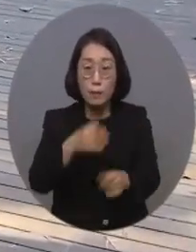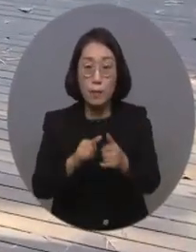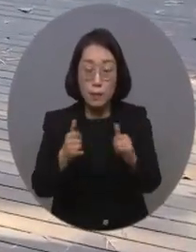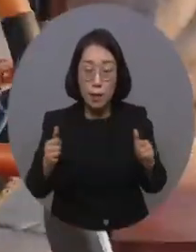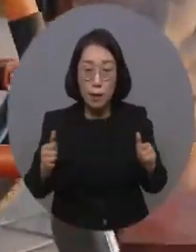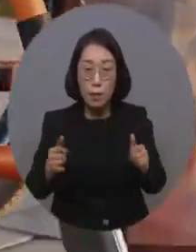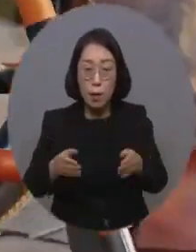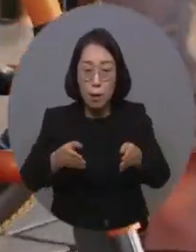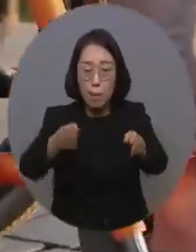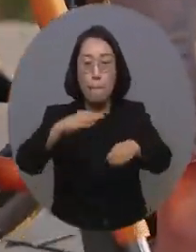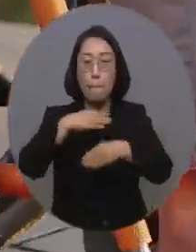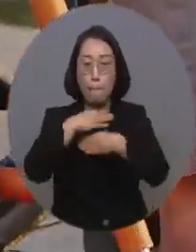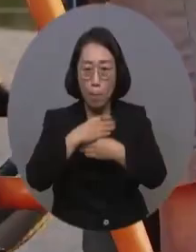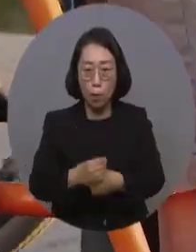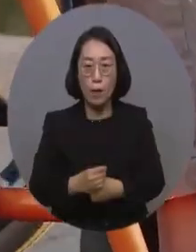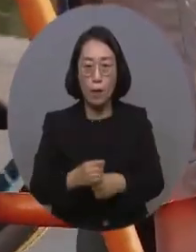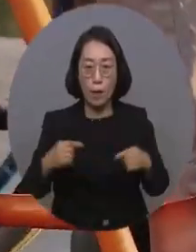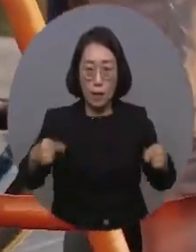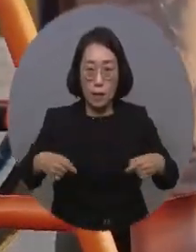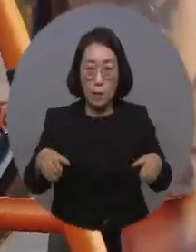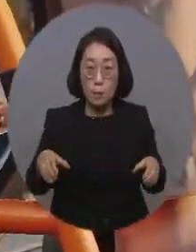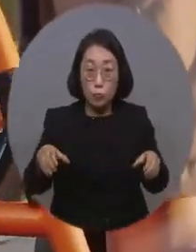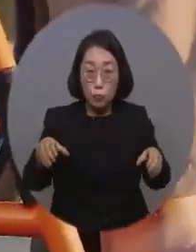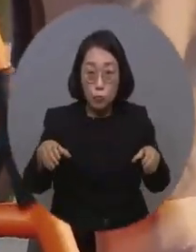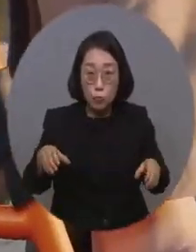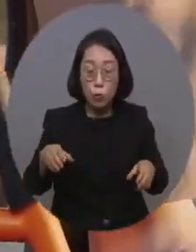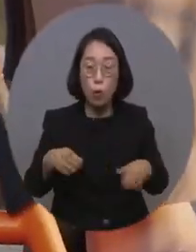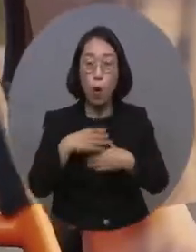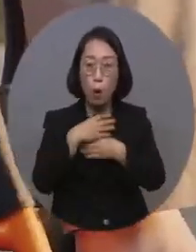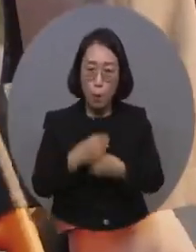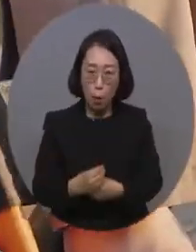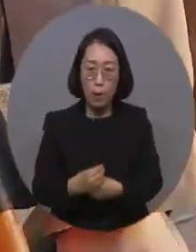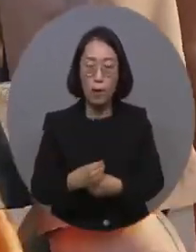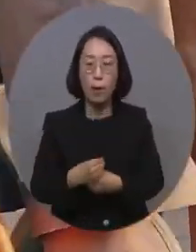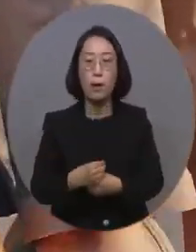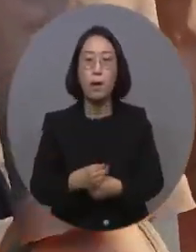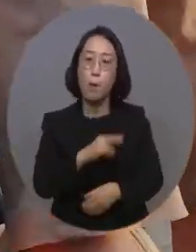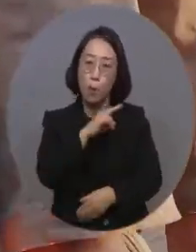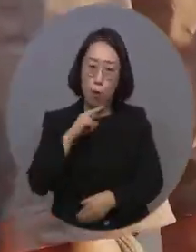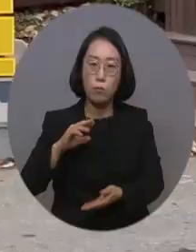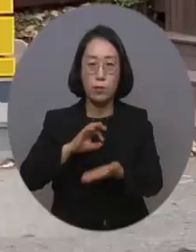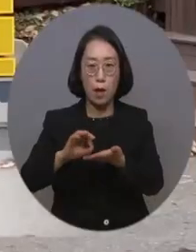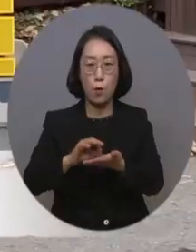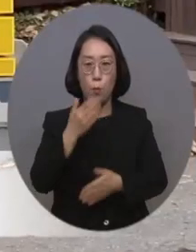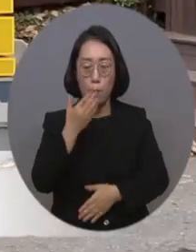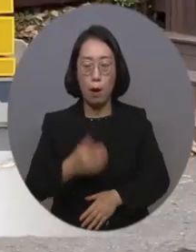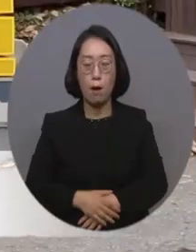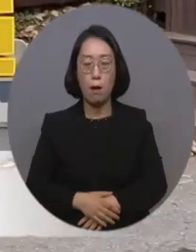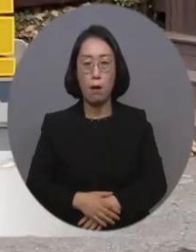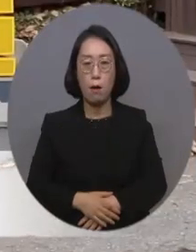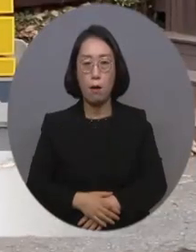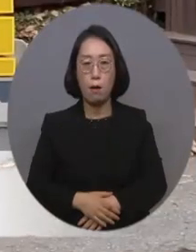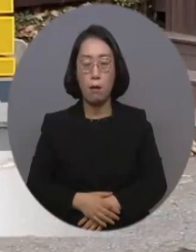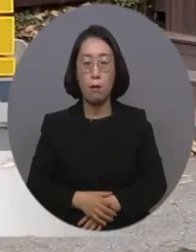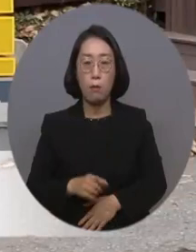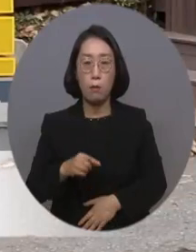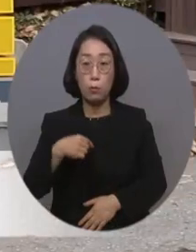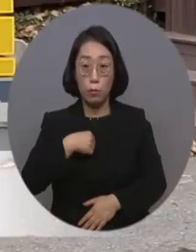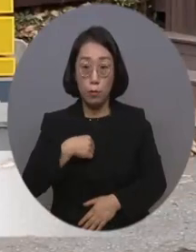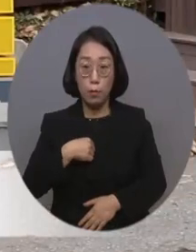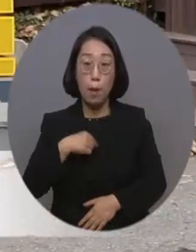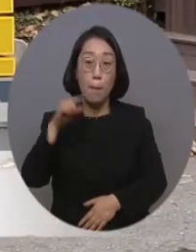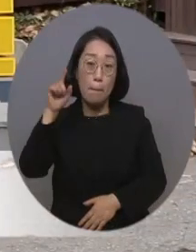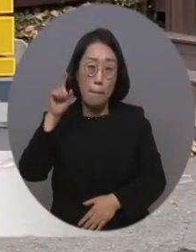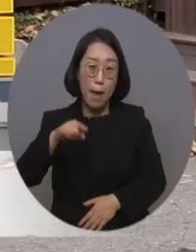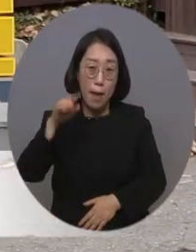숲길로 바퀴 달린 이동수단 이용자도 편리하고 안전하게 산림을 누릴 수 있습니다. 네, 저는 서산